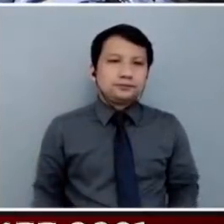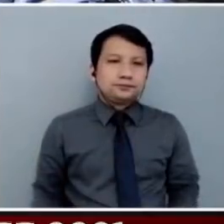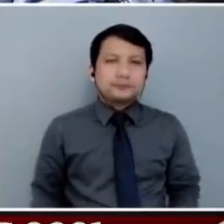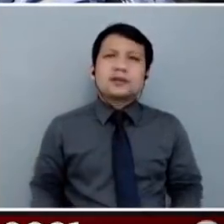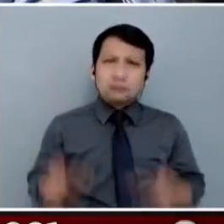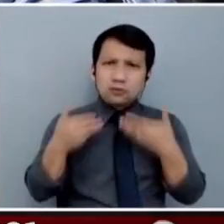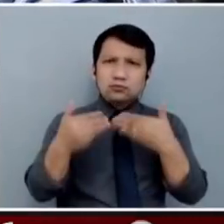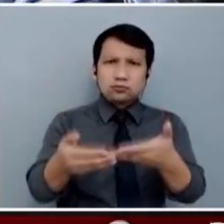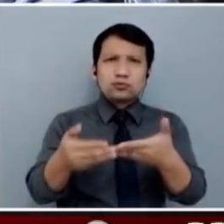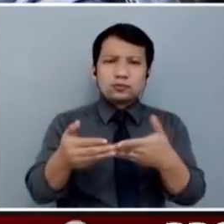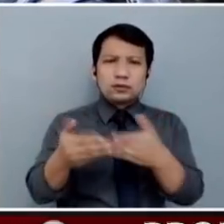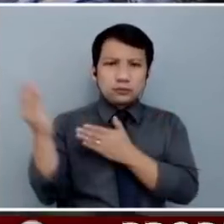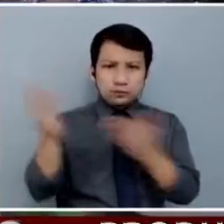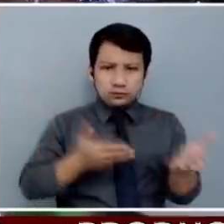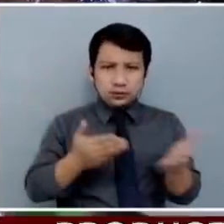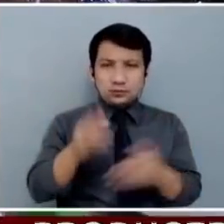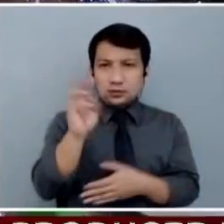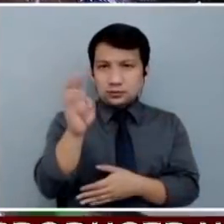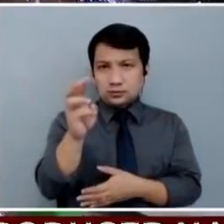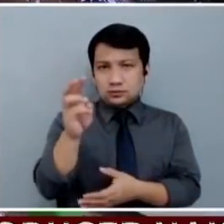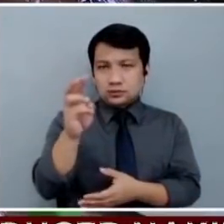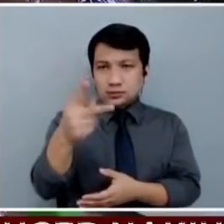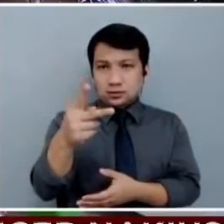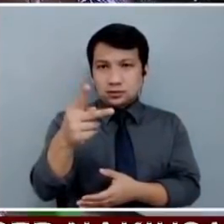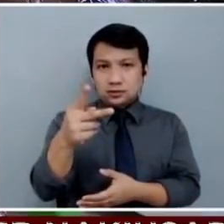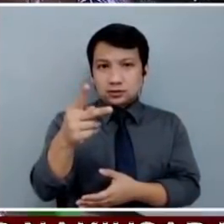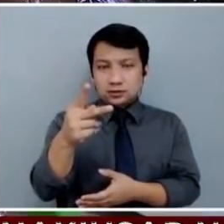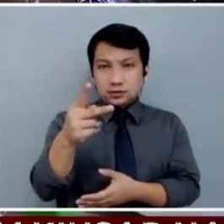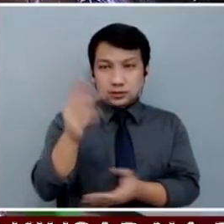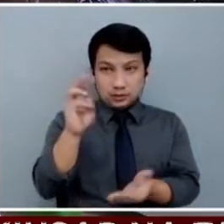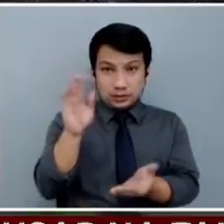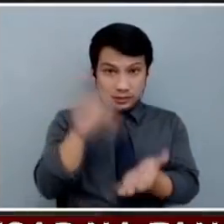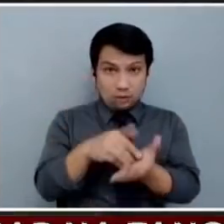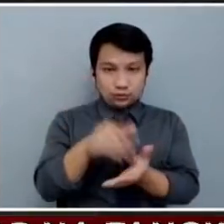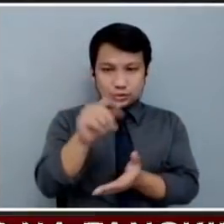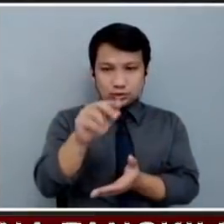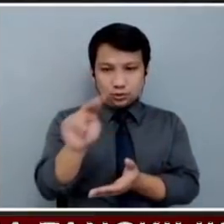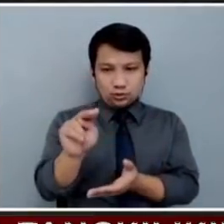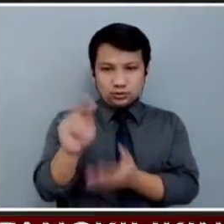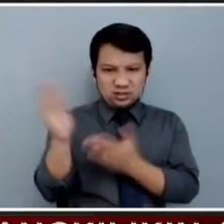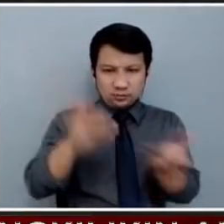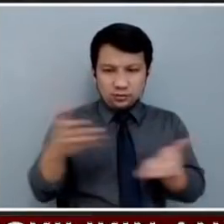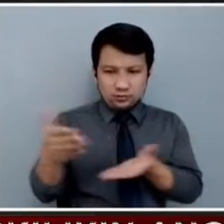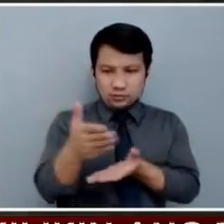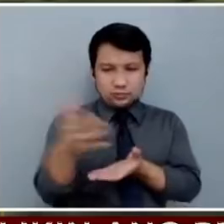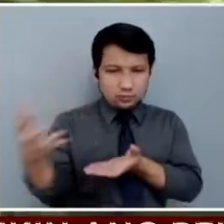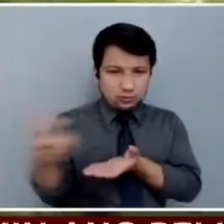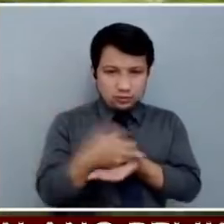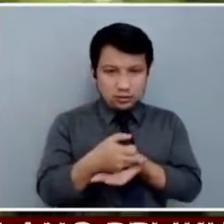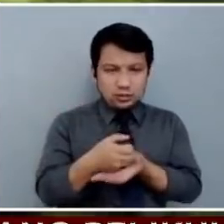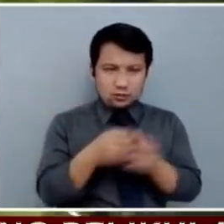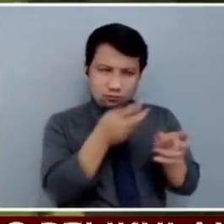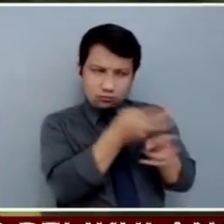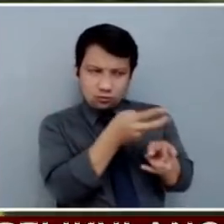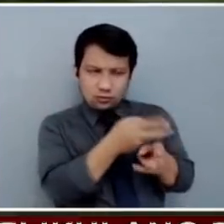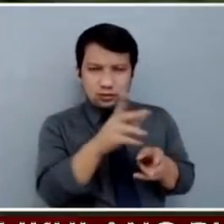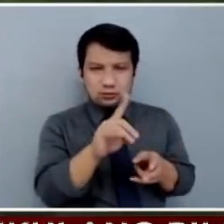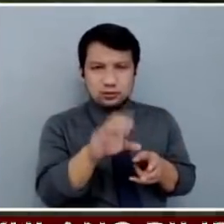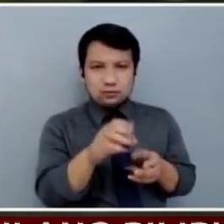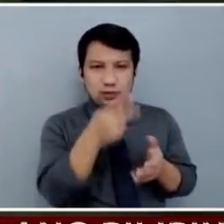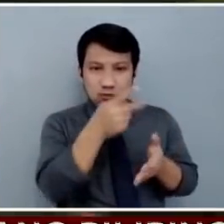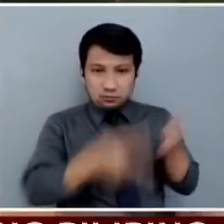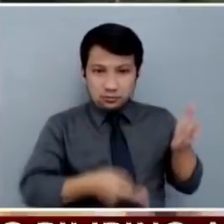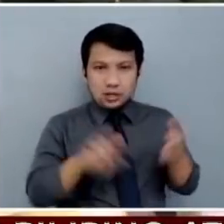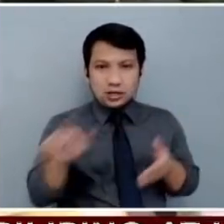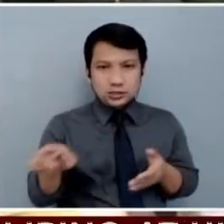tuloy-tuloy ang pagdating ng 60,000 metric tons na angkat ng mga isda sa bansa. Binabantayan din ng DA ang paggalaw ng presyo sa